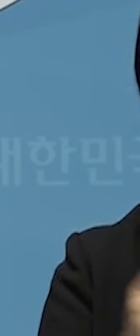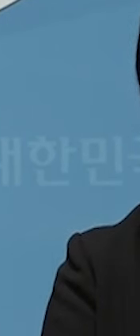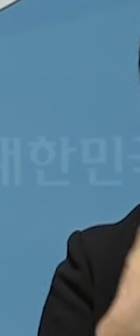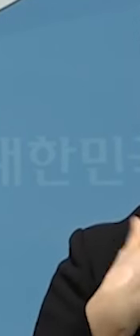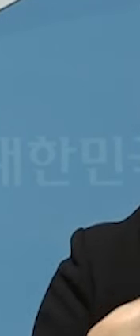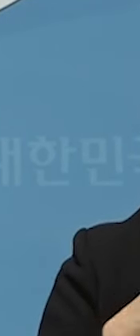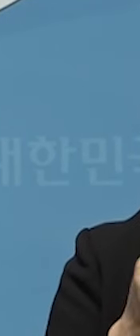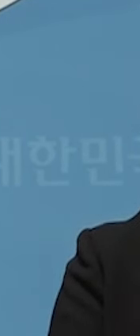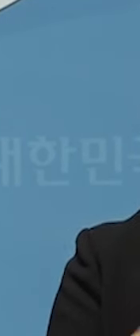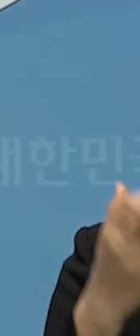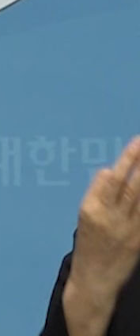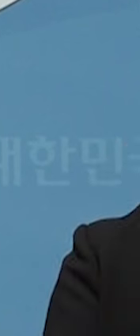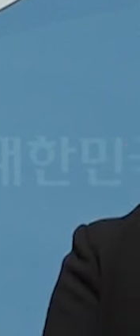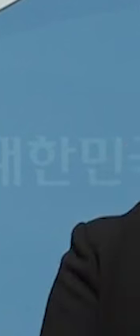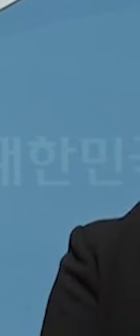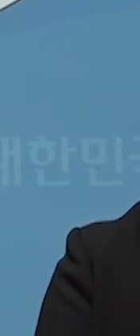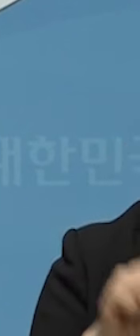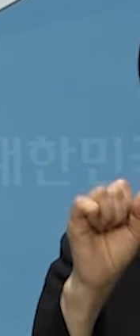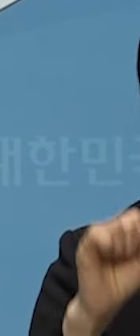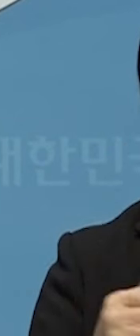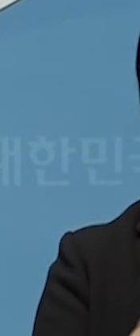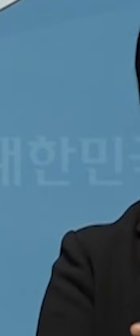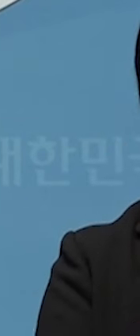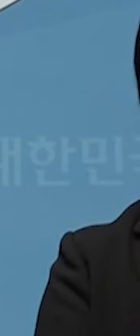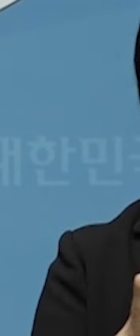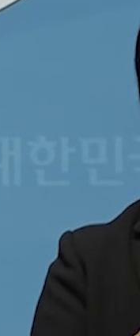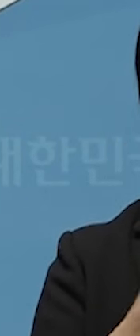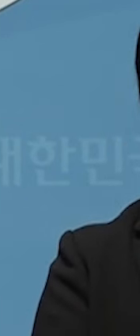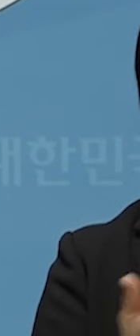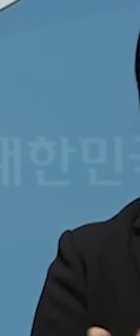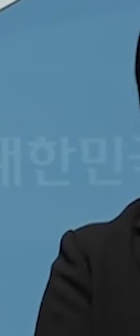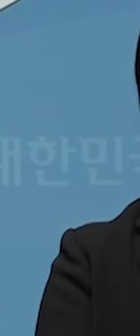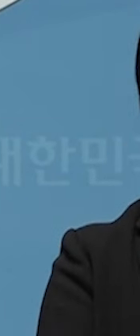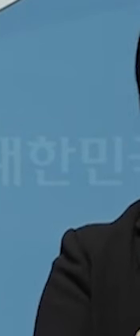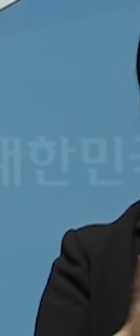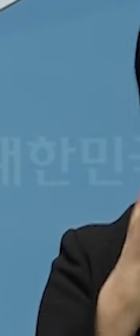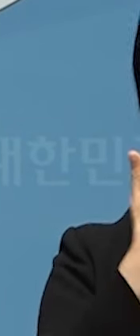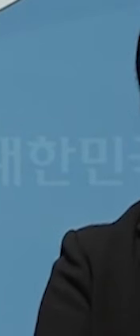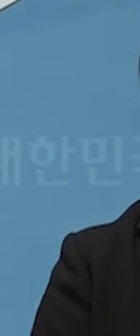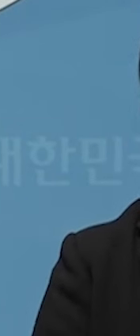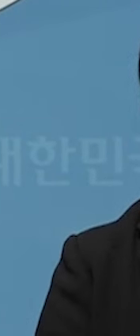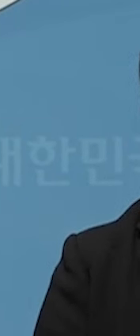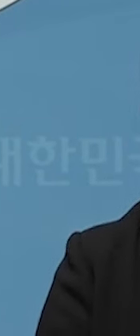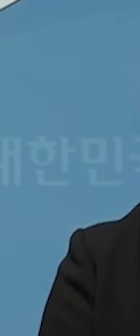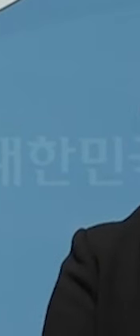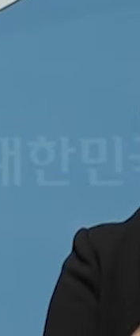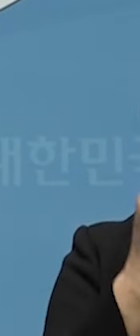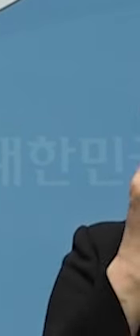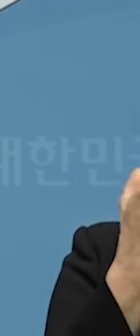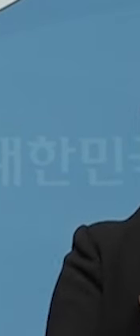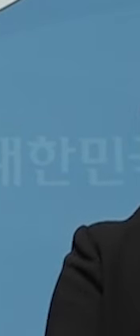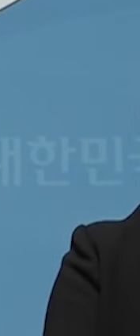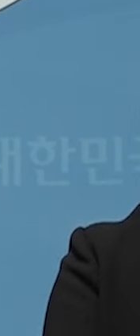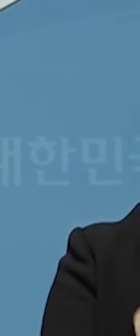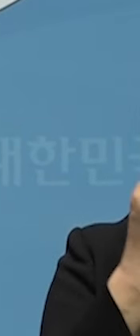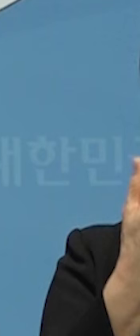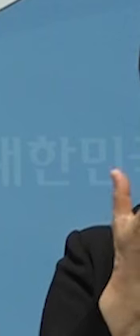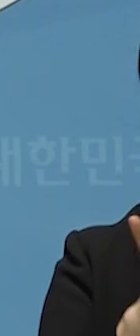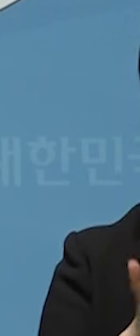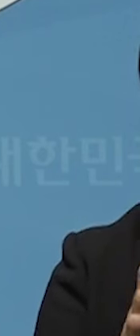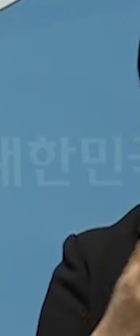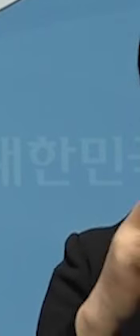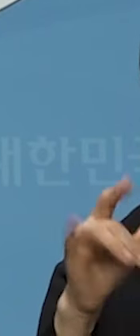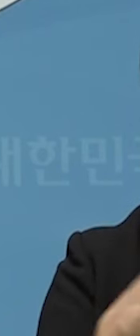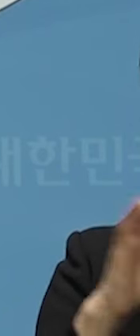즐기고 그 수익금이 스포츠 전반의 발전에 사용되고 있습니다. 이에 개혁신당은 제22대